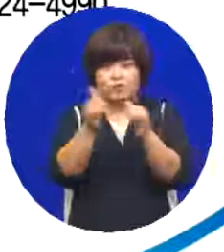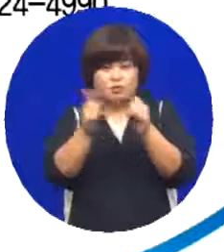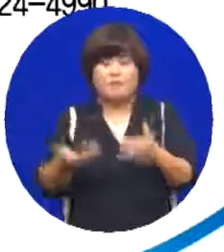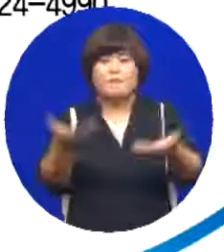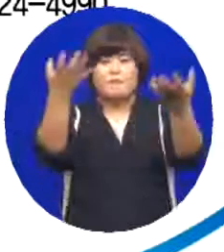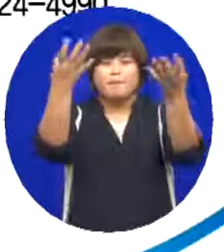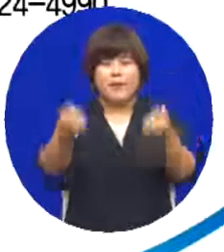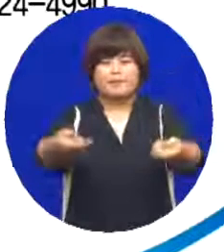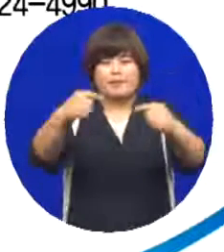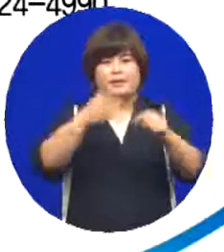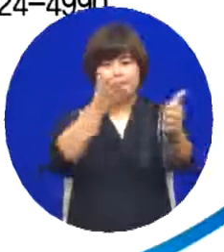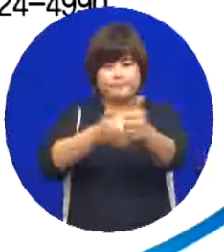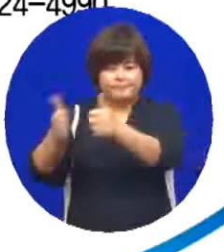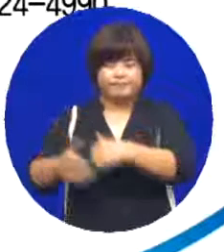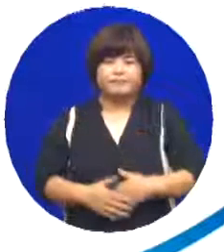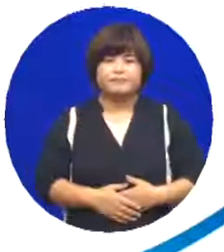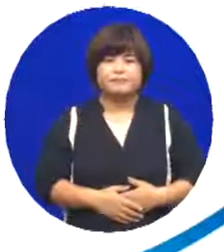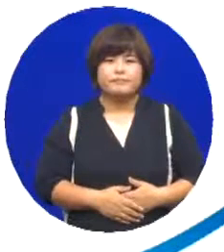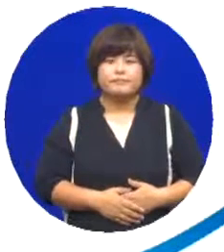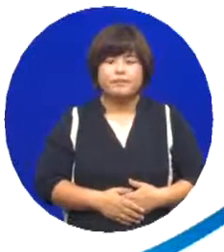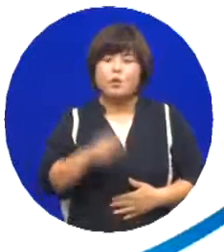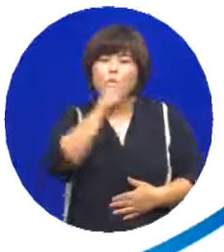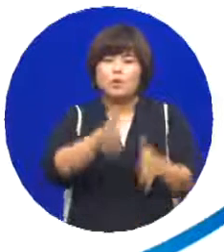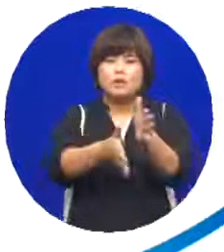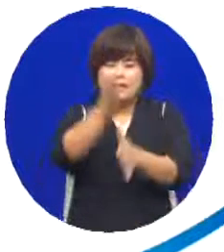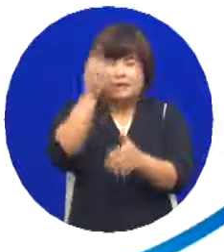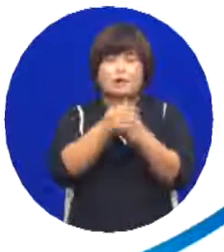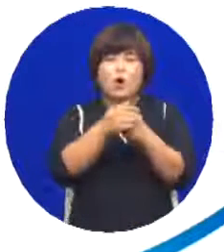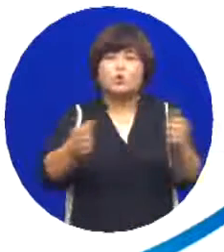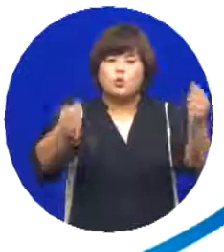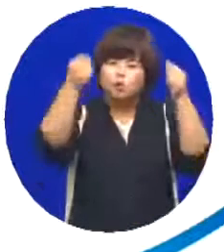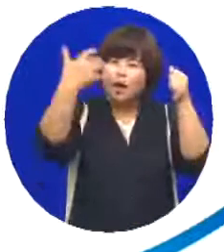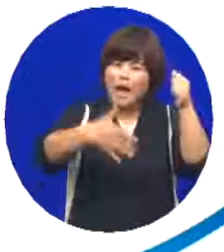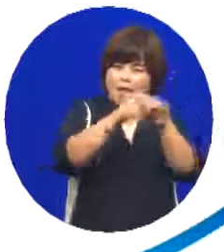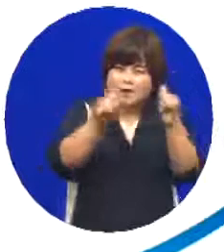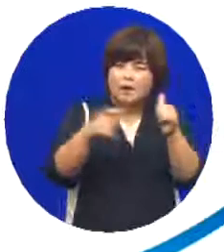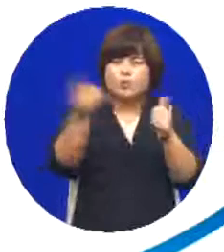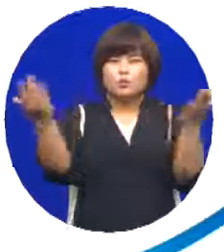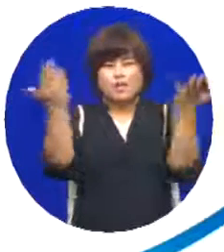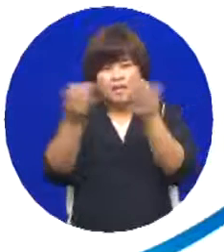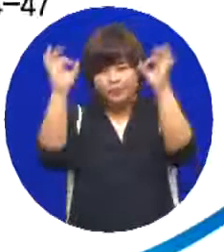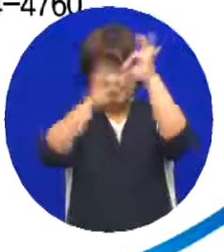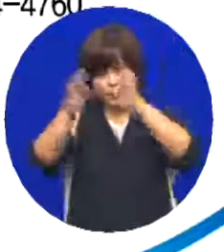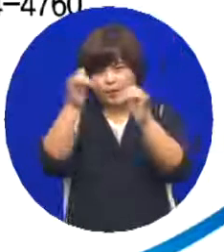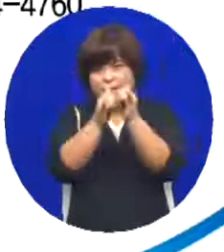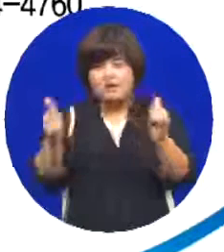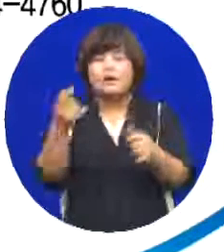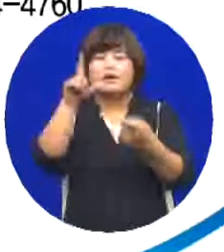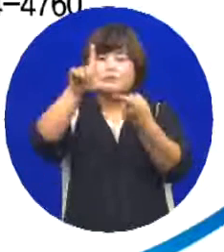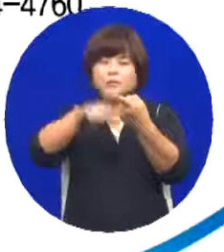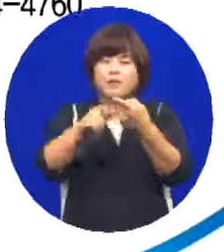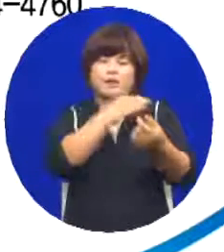찾는 시민 여러분의 많은 참여 바랍니다. 용인시는 관내 대학교 졸업 예정자와 미취업 청년 구직자를